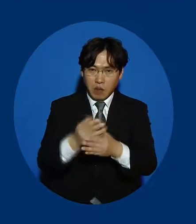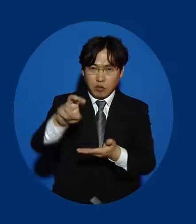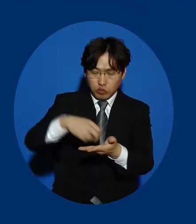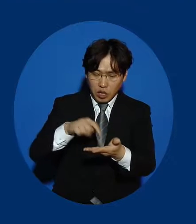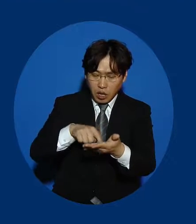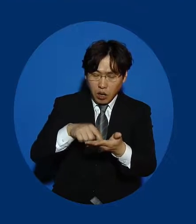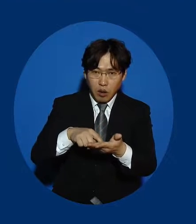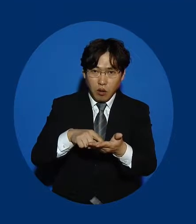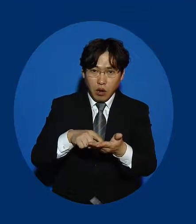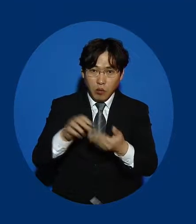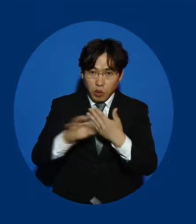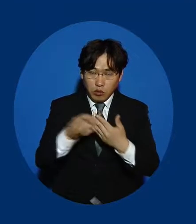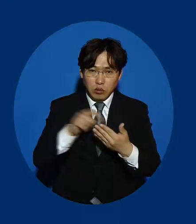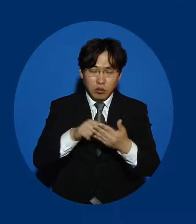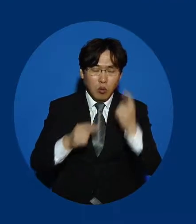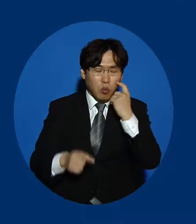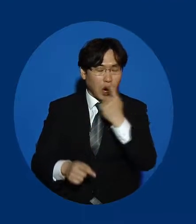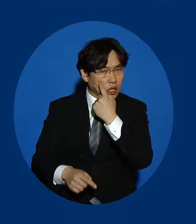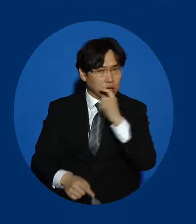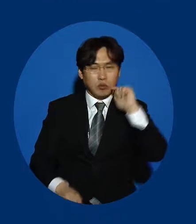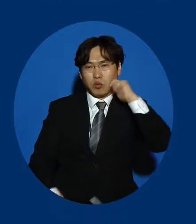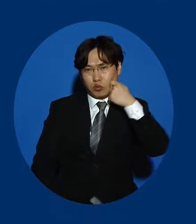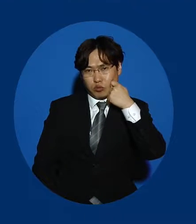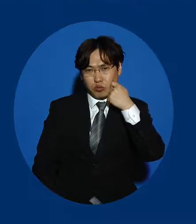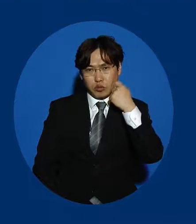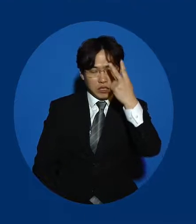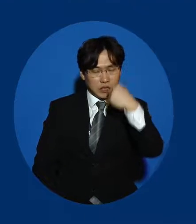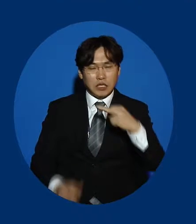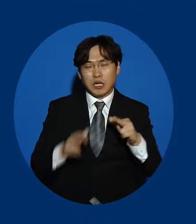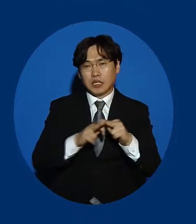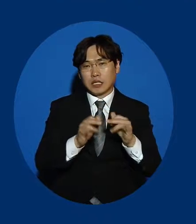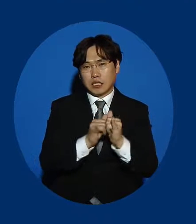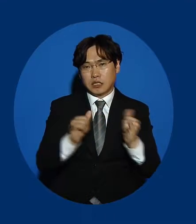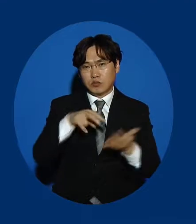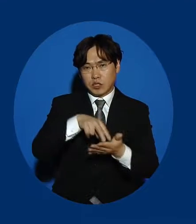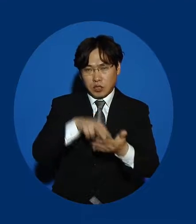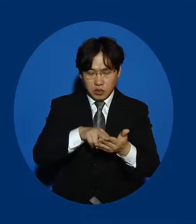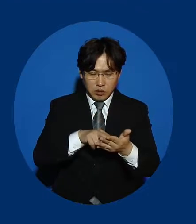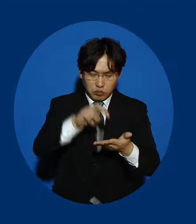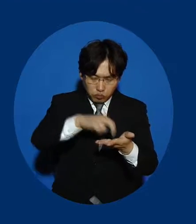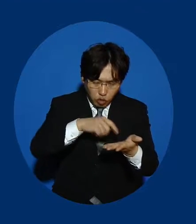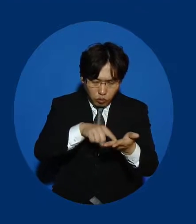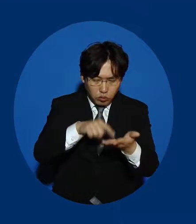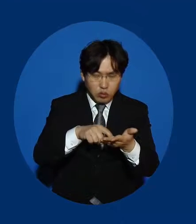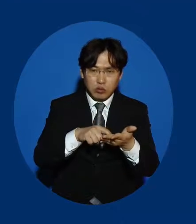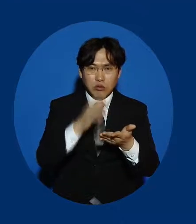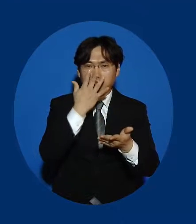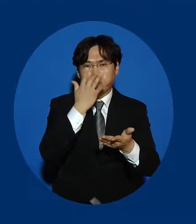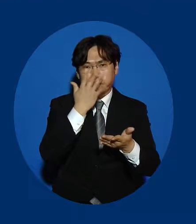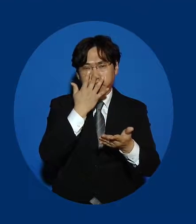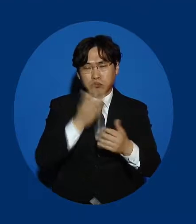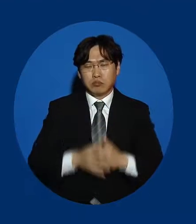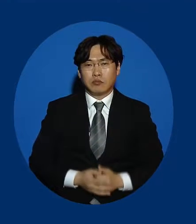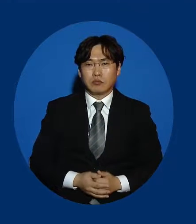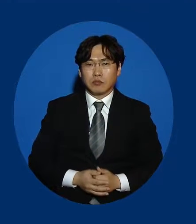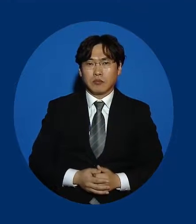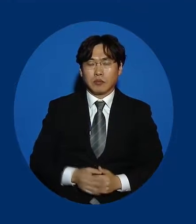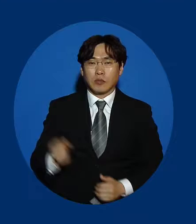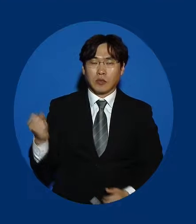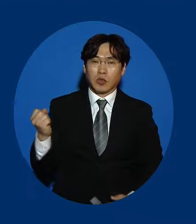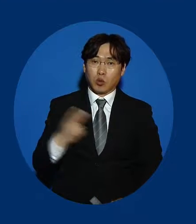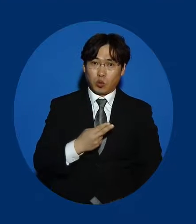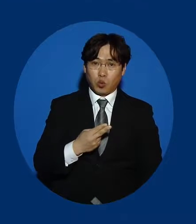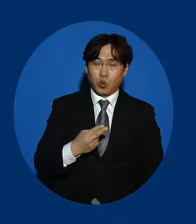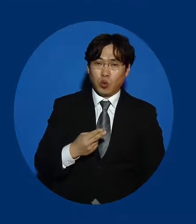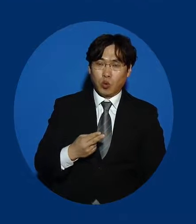주소에 접속을 하게 하는데 시각장애인들이 그걸 따라가기 쉽지 않은 문제들이 있습니다. 그다음에 QR 코드 인증은 지금도 어렵죠.